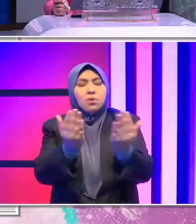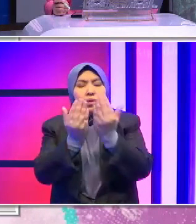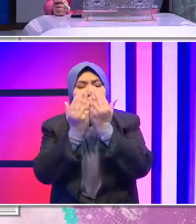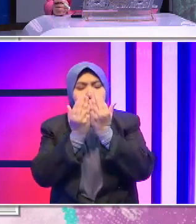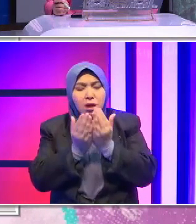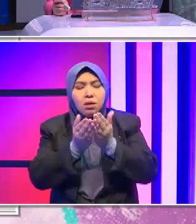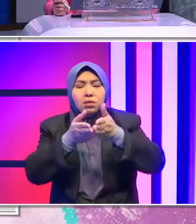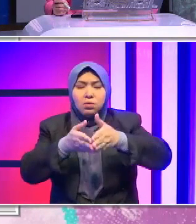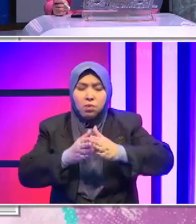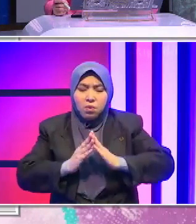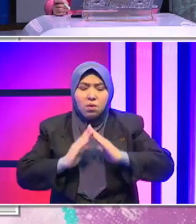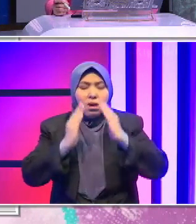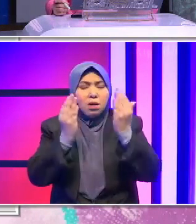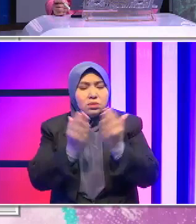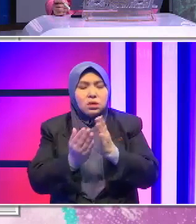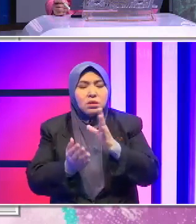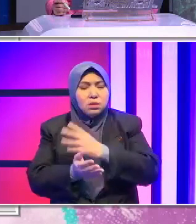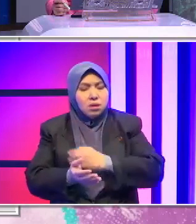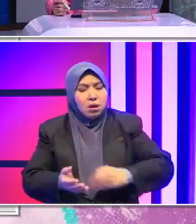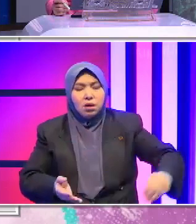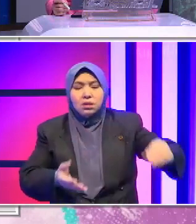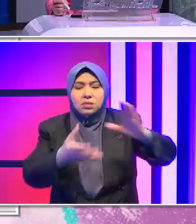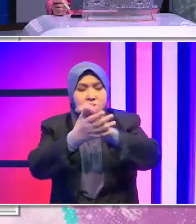ونجيناه من الغم